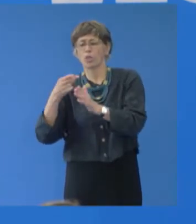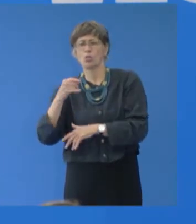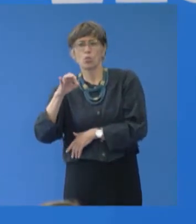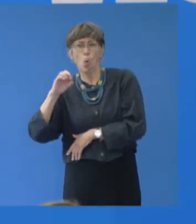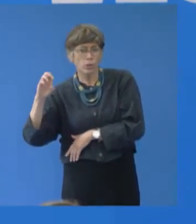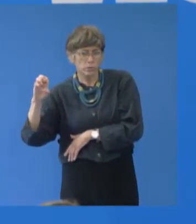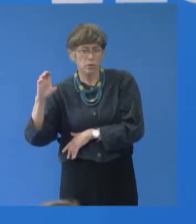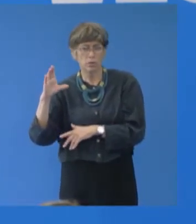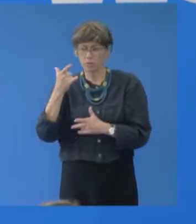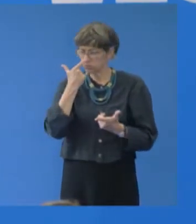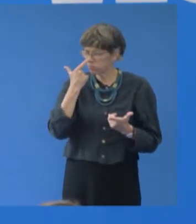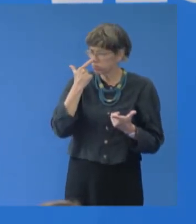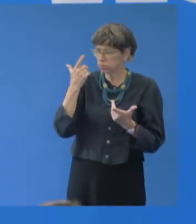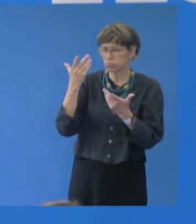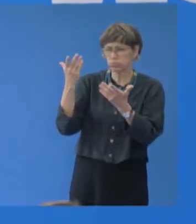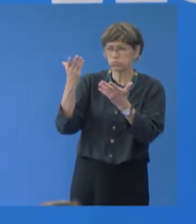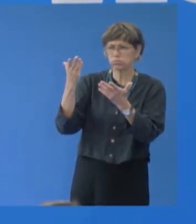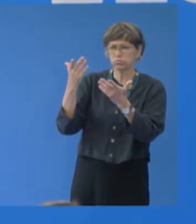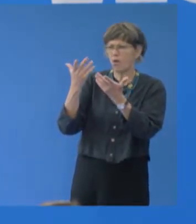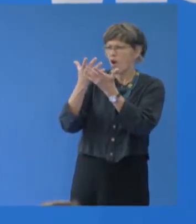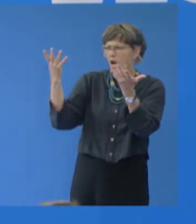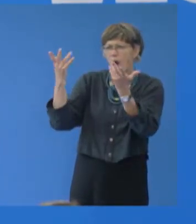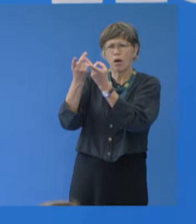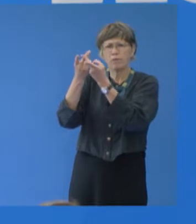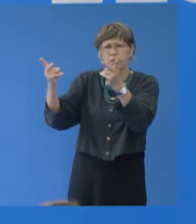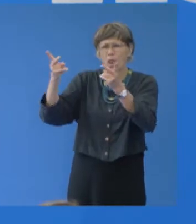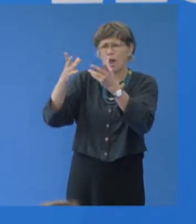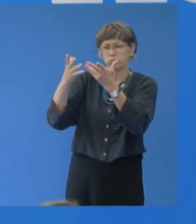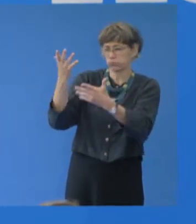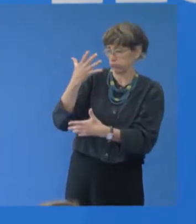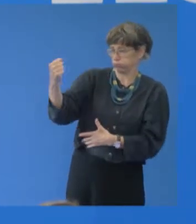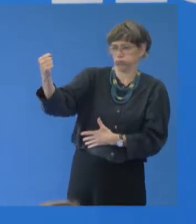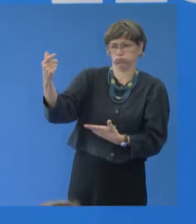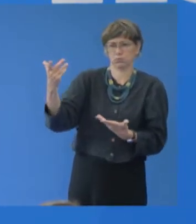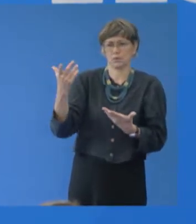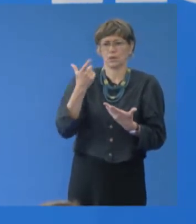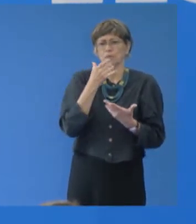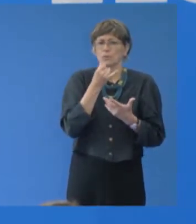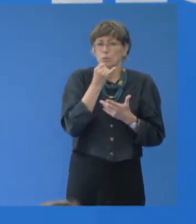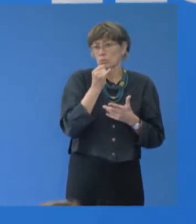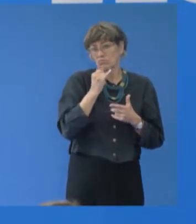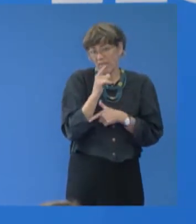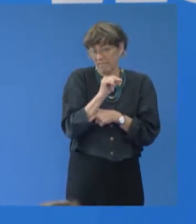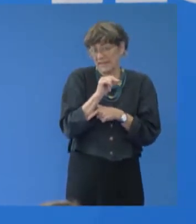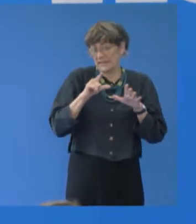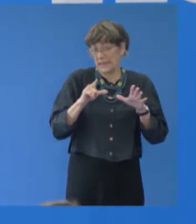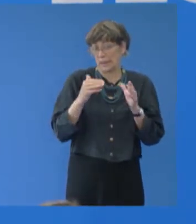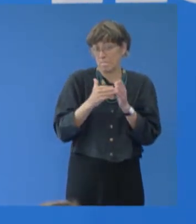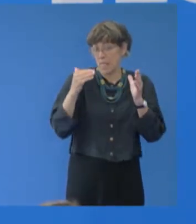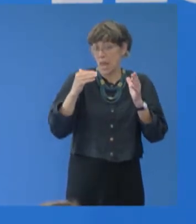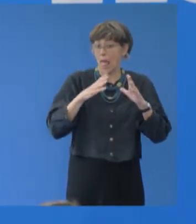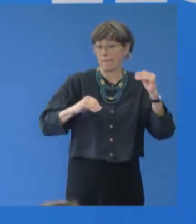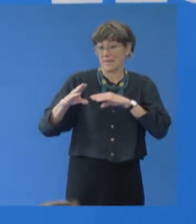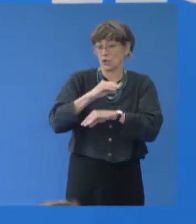sentons dépossédés par ces grandes agglomérations. Alors, moi, l'intercommunalité, c'est 27 000 habitants, mais c'est 59